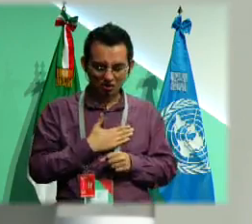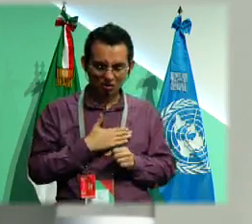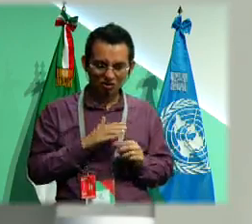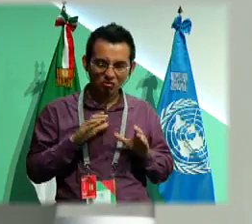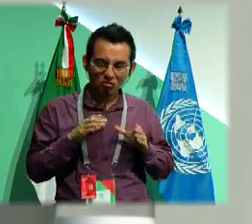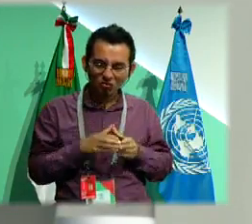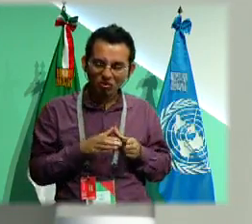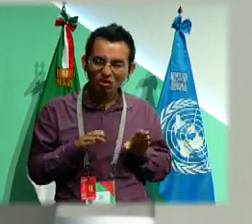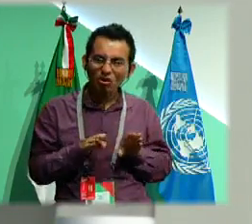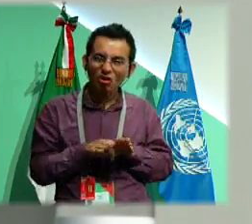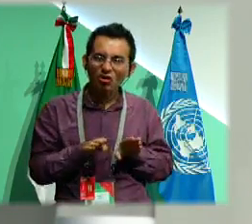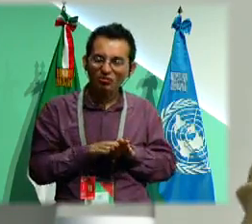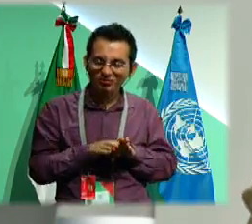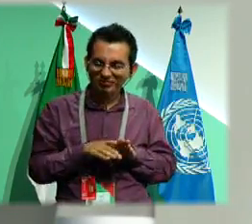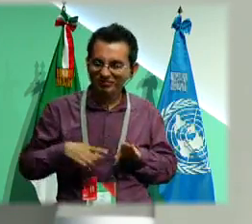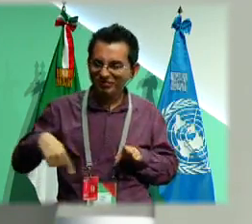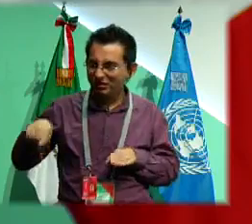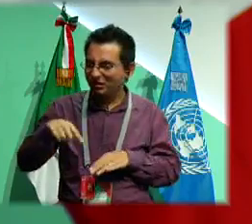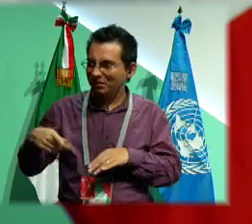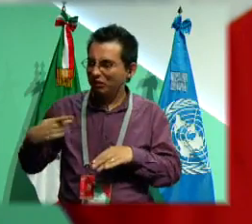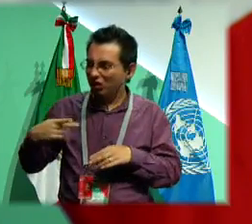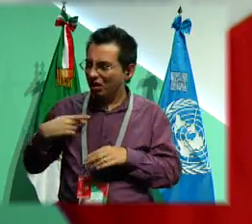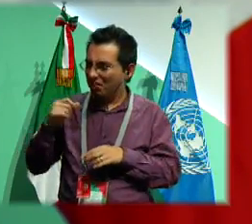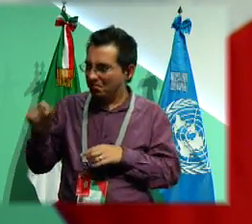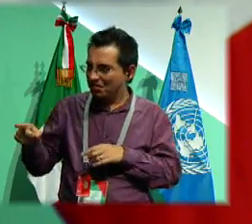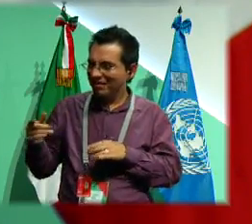de parler aux autres parties prenantes